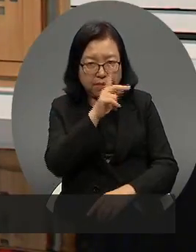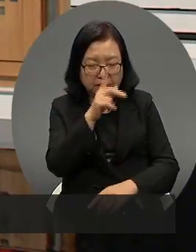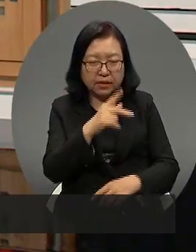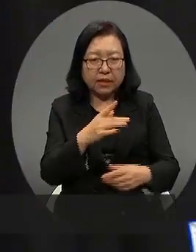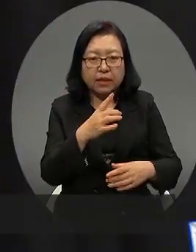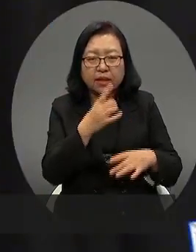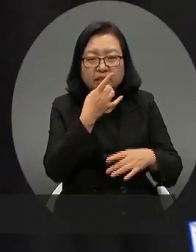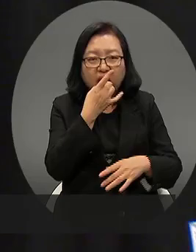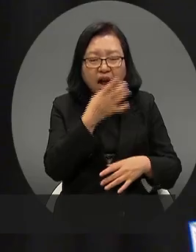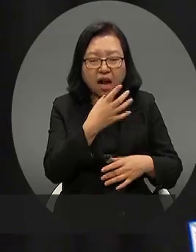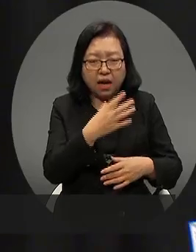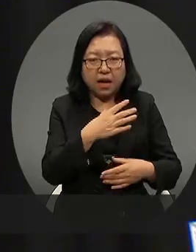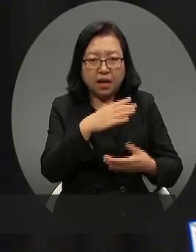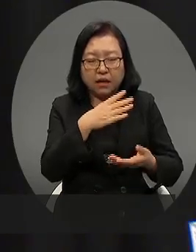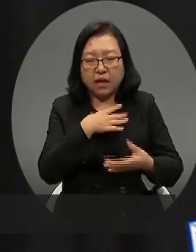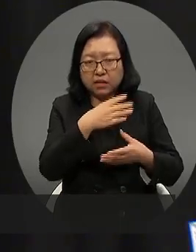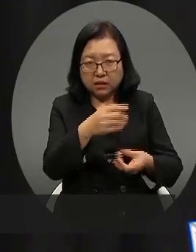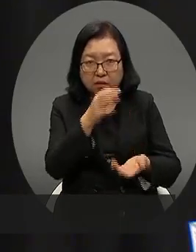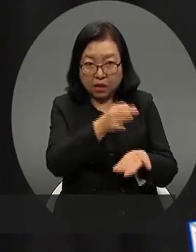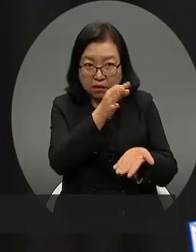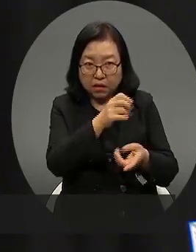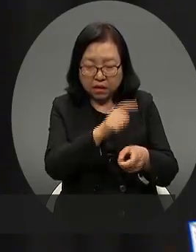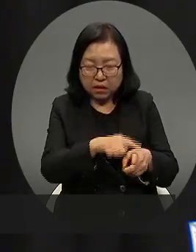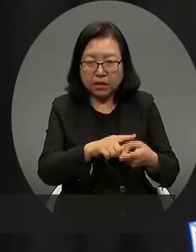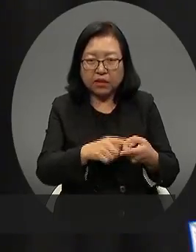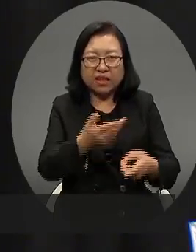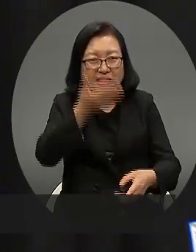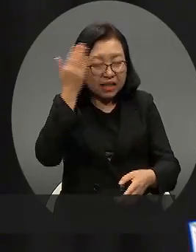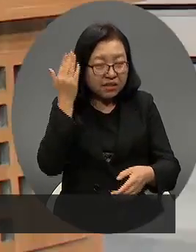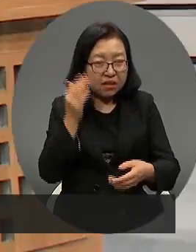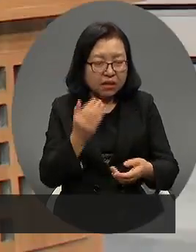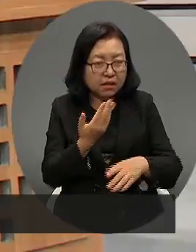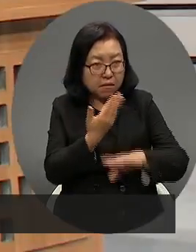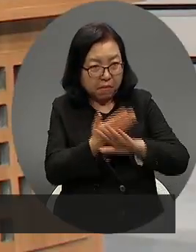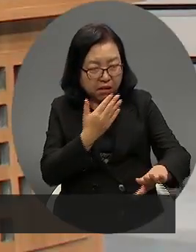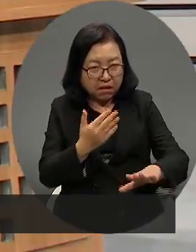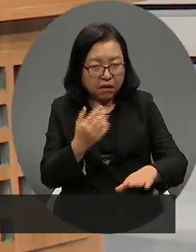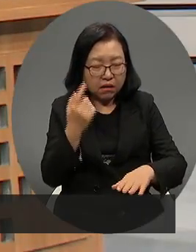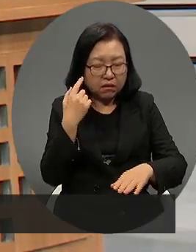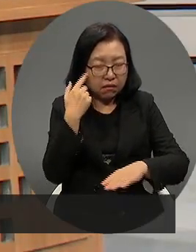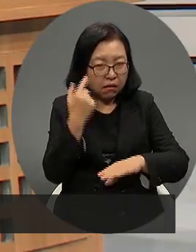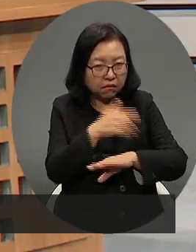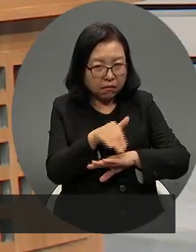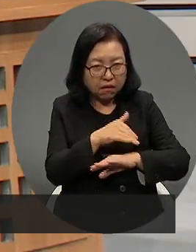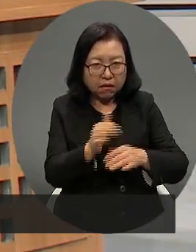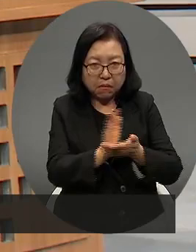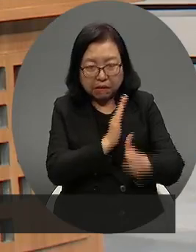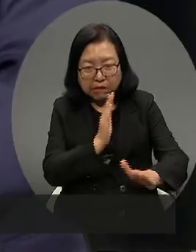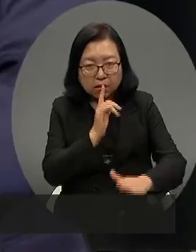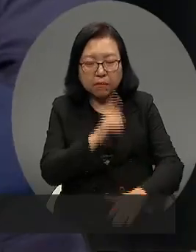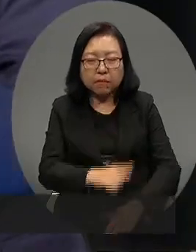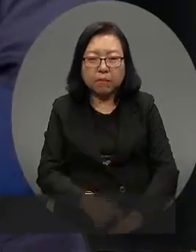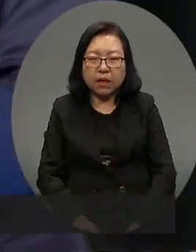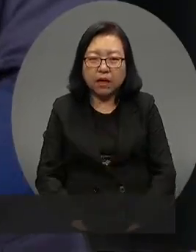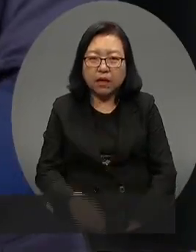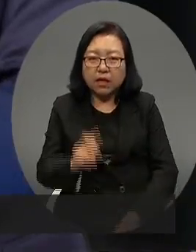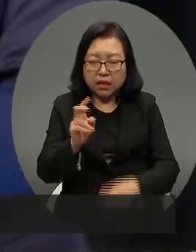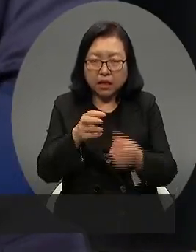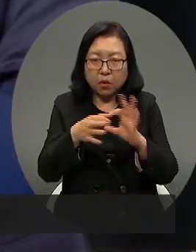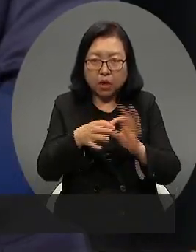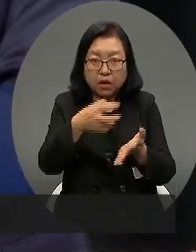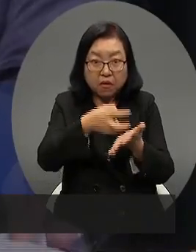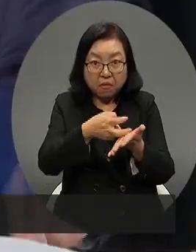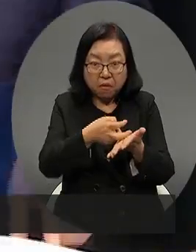안정화 공약에 양국 관리법 개정안을 반대한 과거와 맞지 않는다고 따졌습니다 양 관리법 개정안을